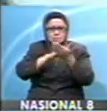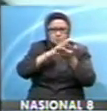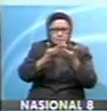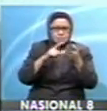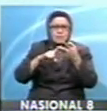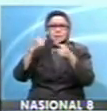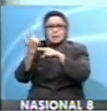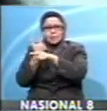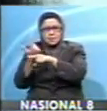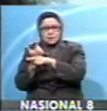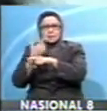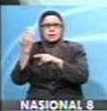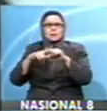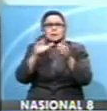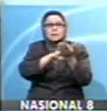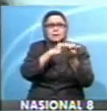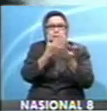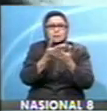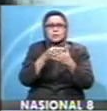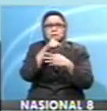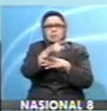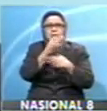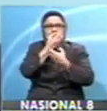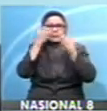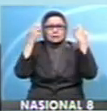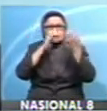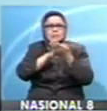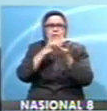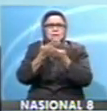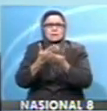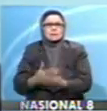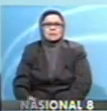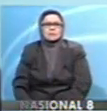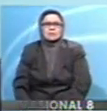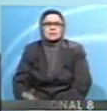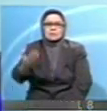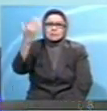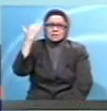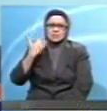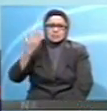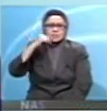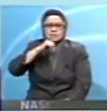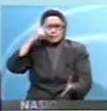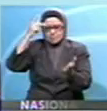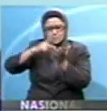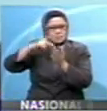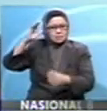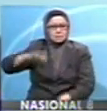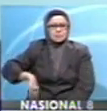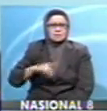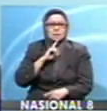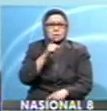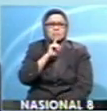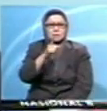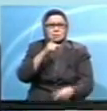tu biasa masak tu ter masak sekali start kita orang tak kenal lagi kan jadi kita dah kita dah berkawan sangat